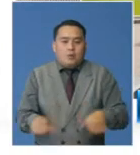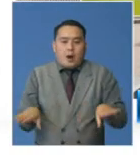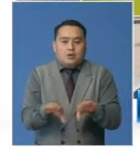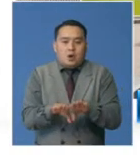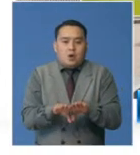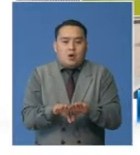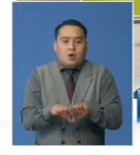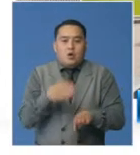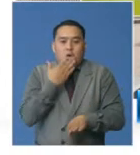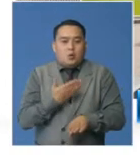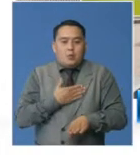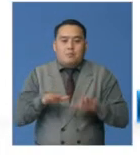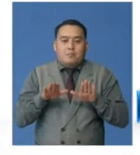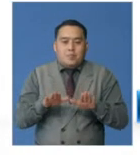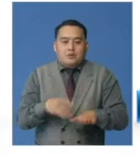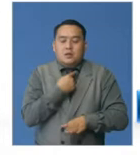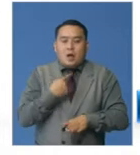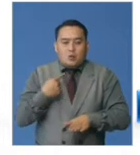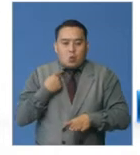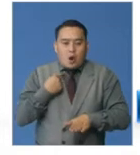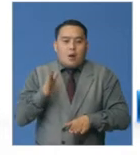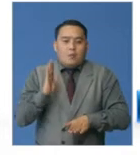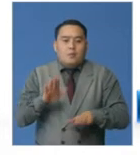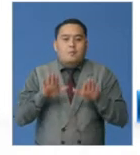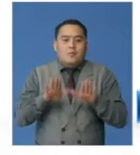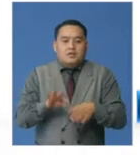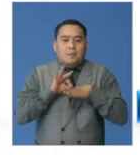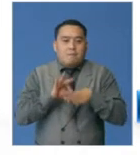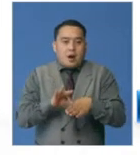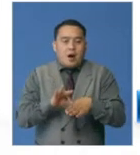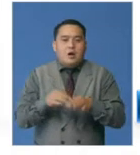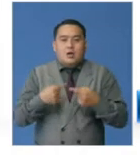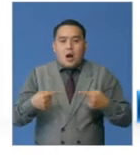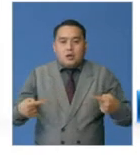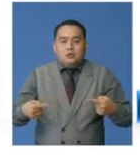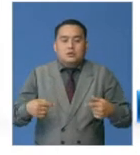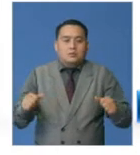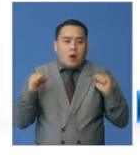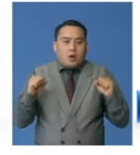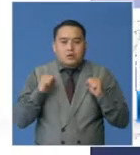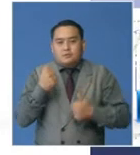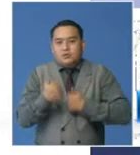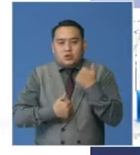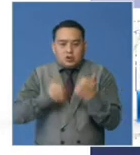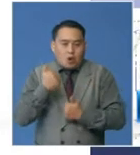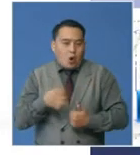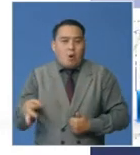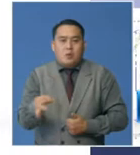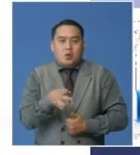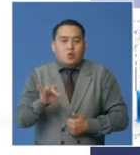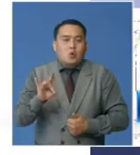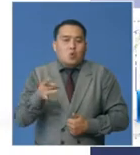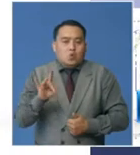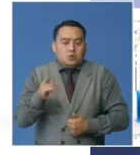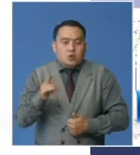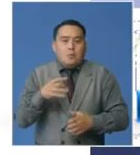не только излюбленным местом досуга талдыкурганцев, но и местом проведения различных спортивных состязаний областного,